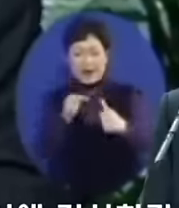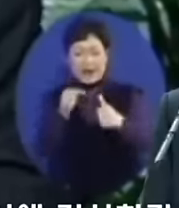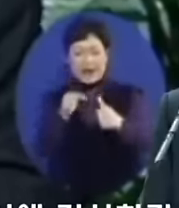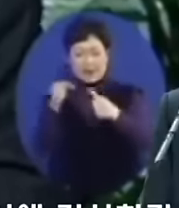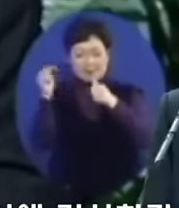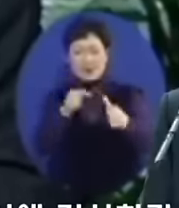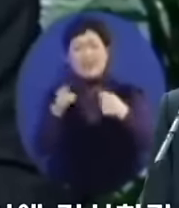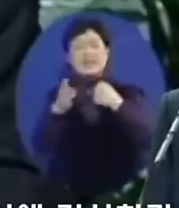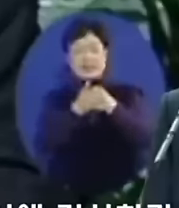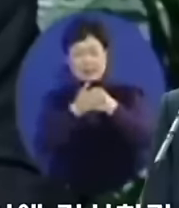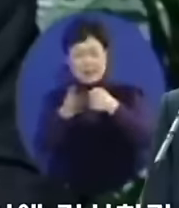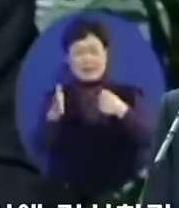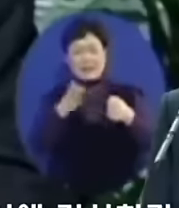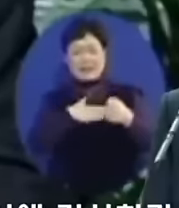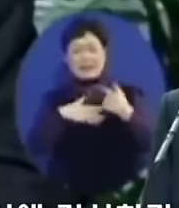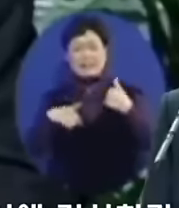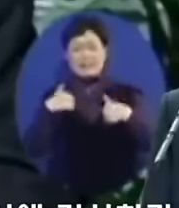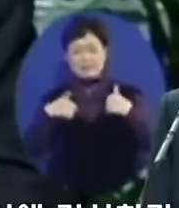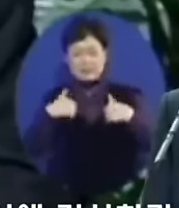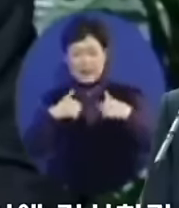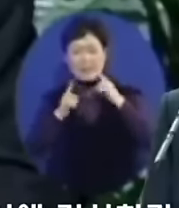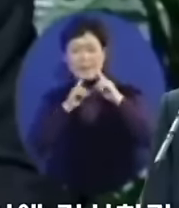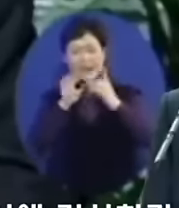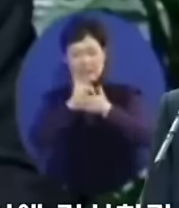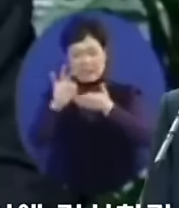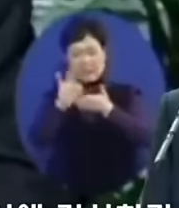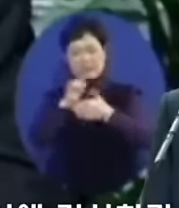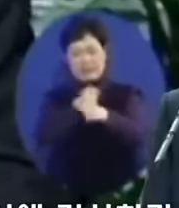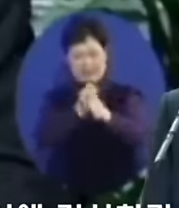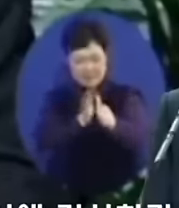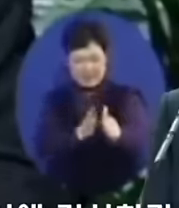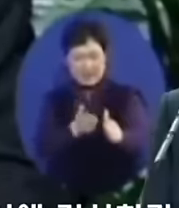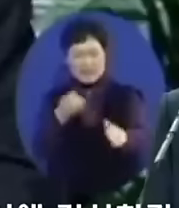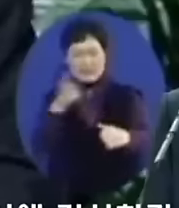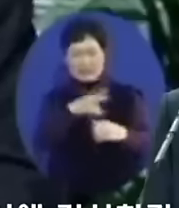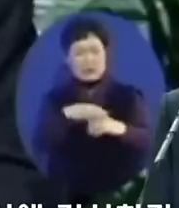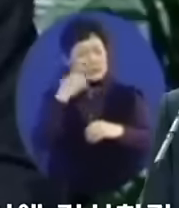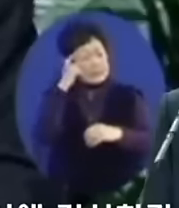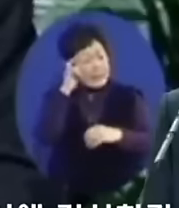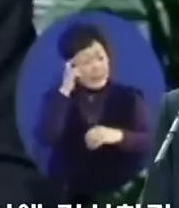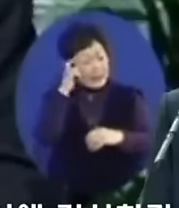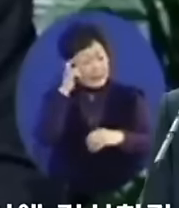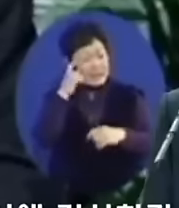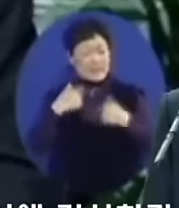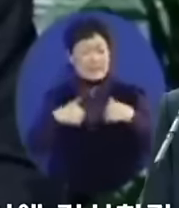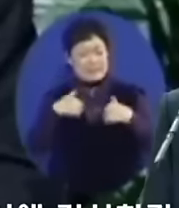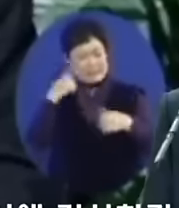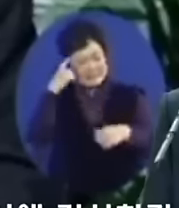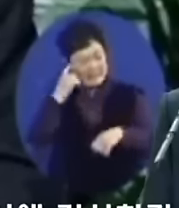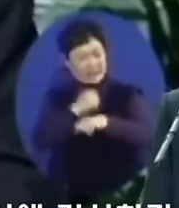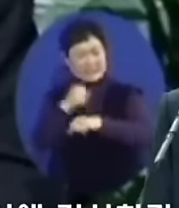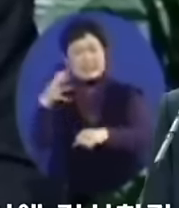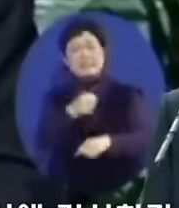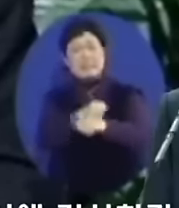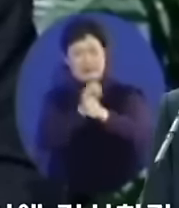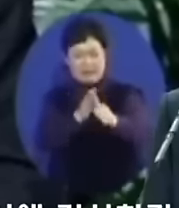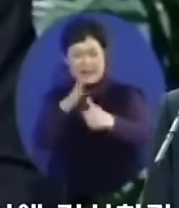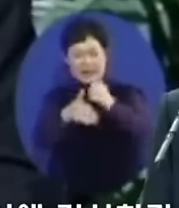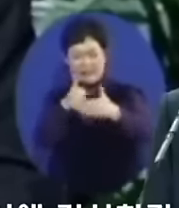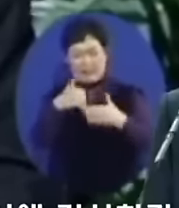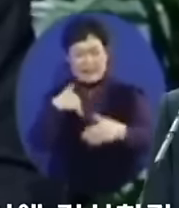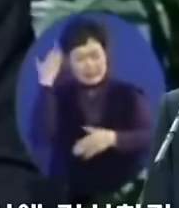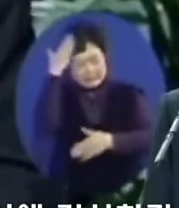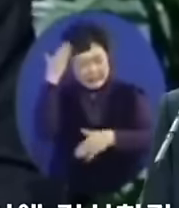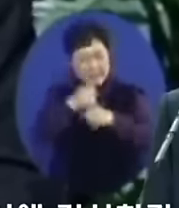명령을 하셨기 때문에 나는 기쁩니다라고 말을 해야 되는 것입니다. 그리고 생각이 기쁜 생각을 해야 되는 것입니다. 하나님이 나를